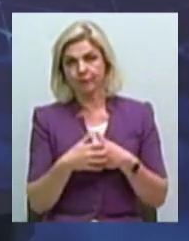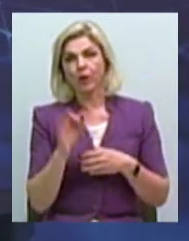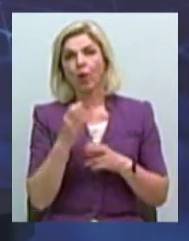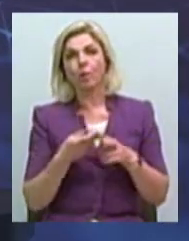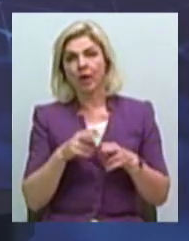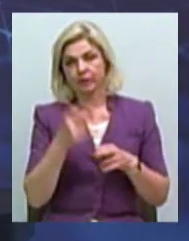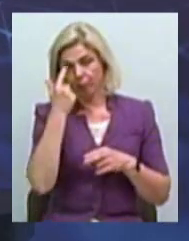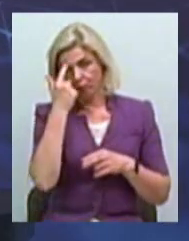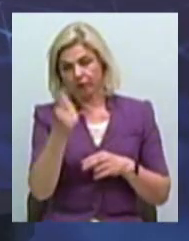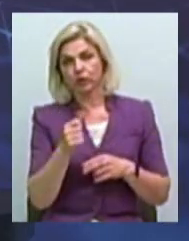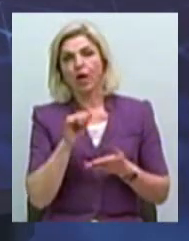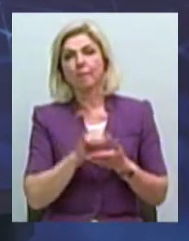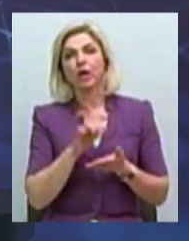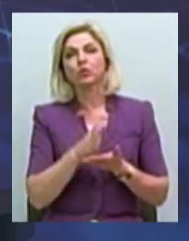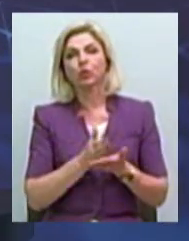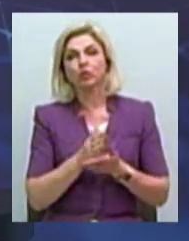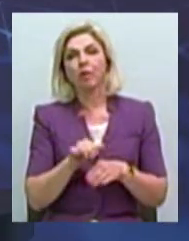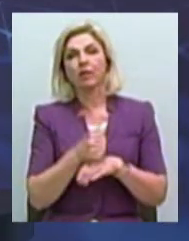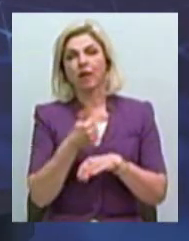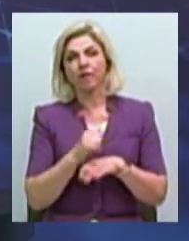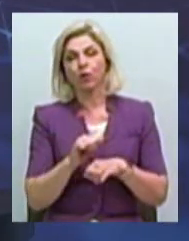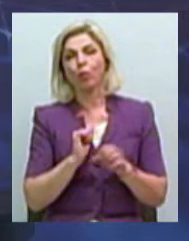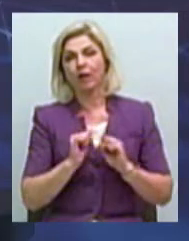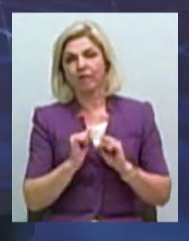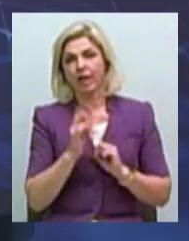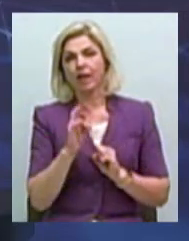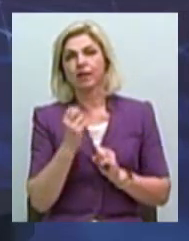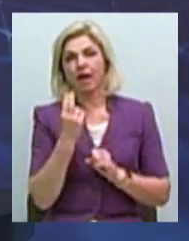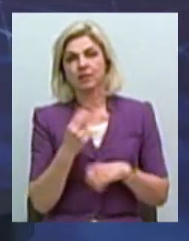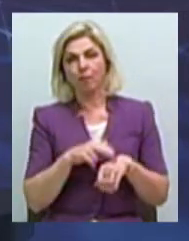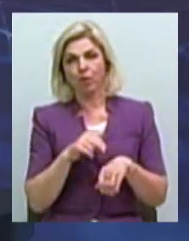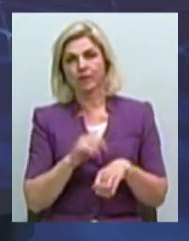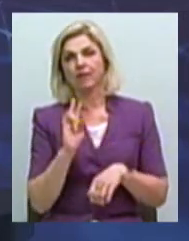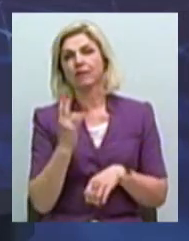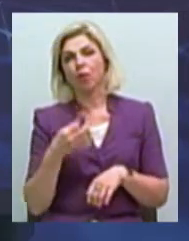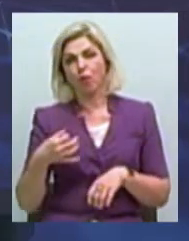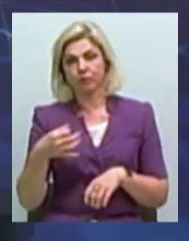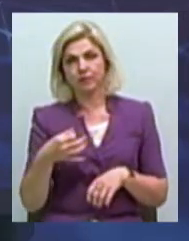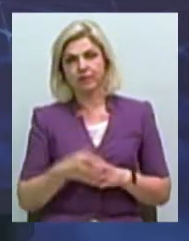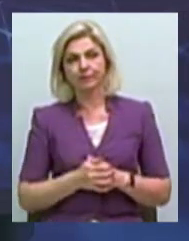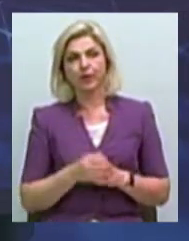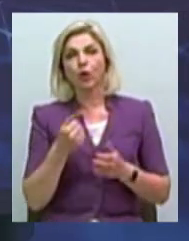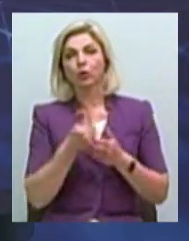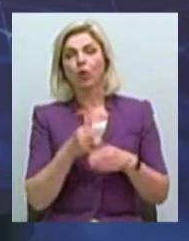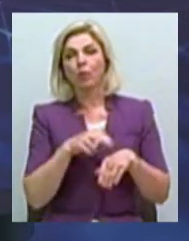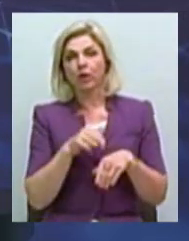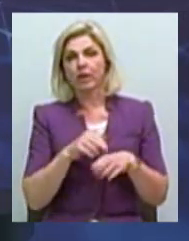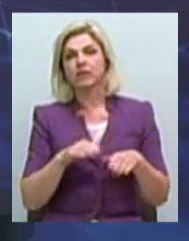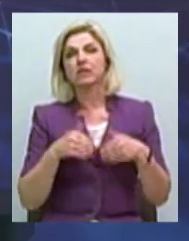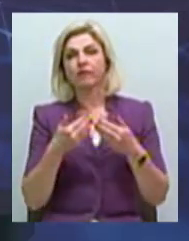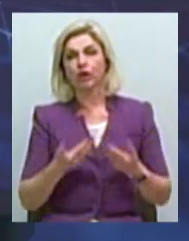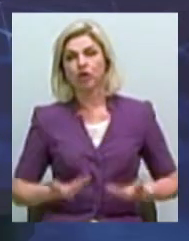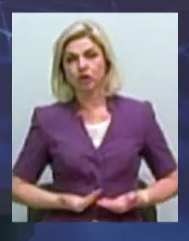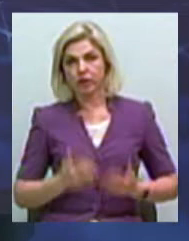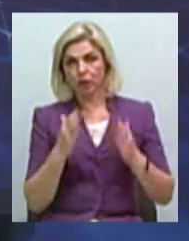це повідомувала прес-служба Головного управління Національної поліції у Миколаївській області. До поліції звернулись мешканці